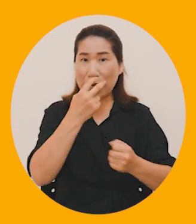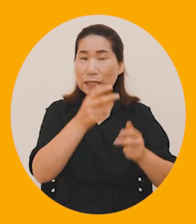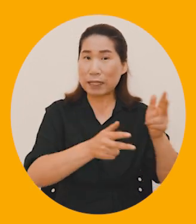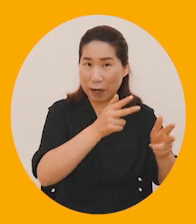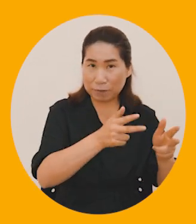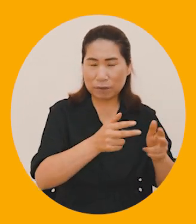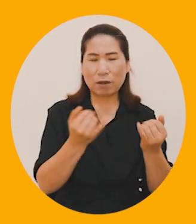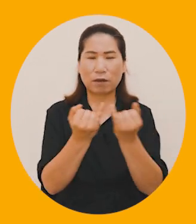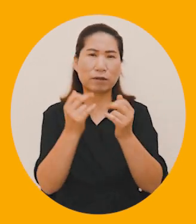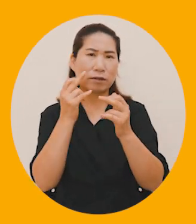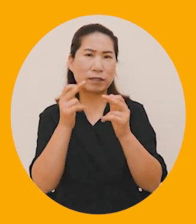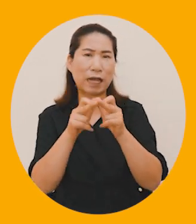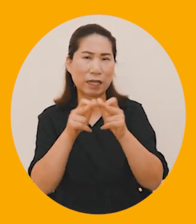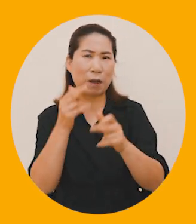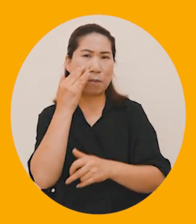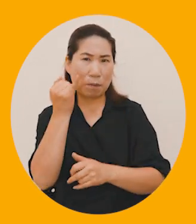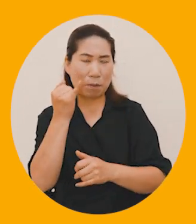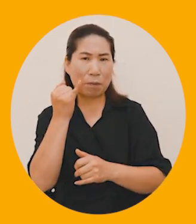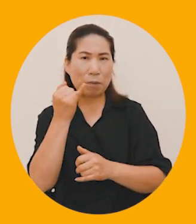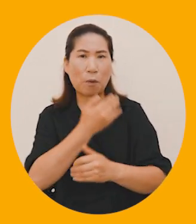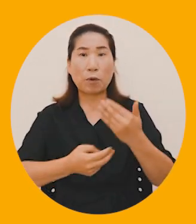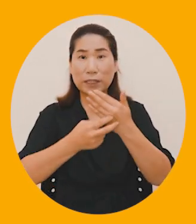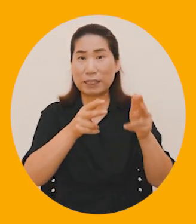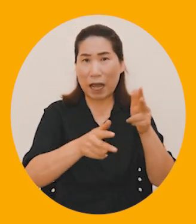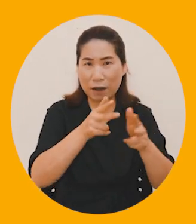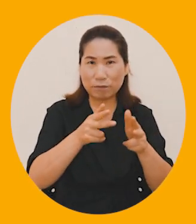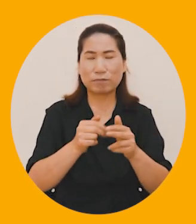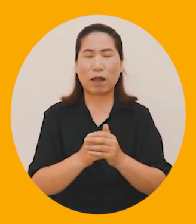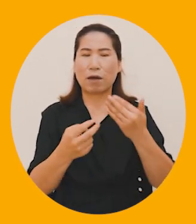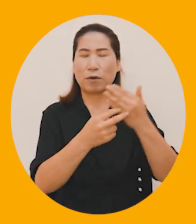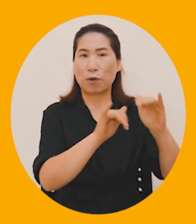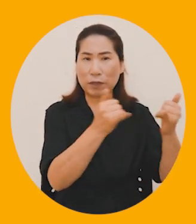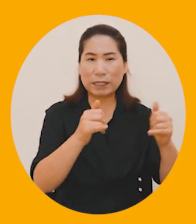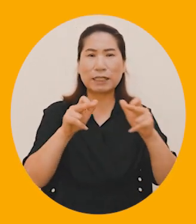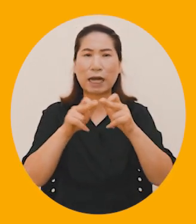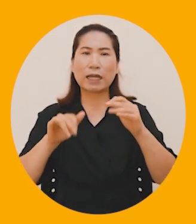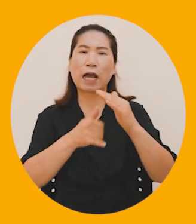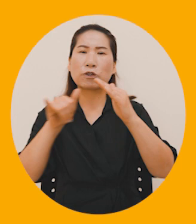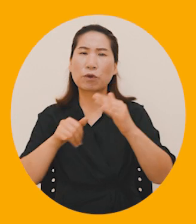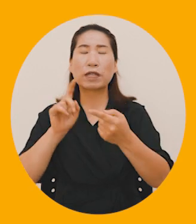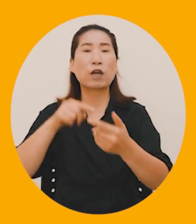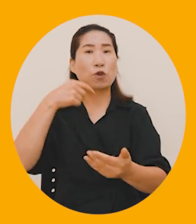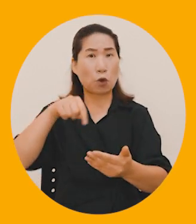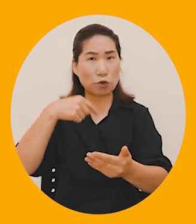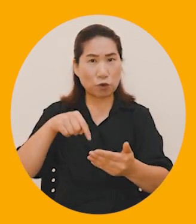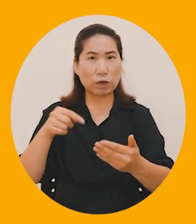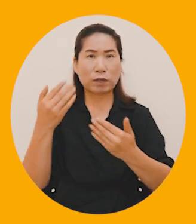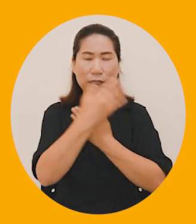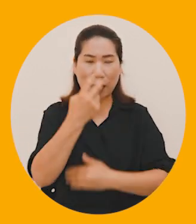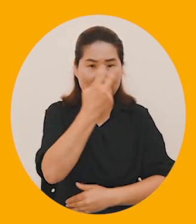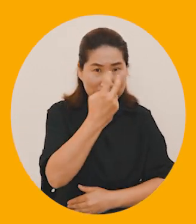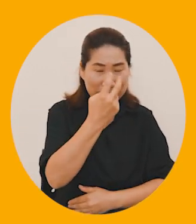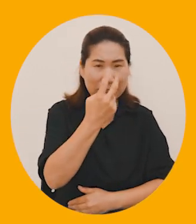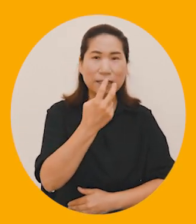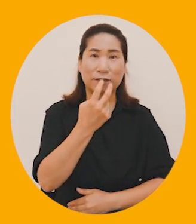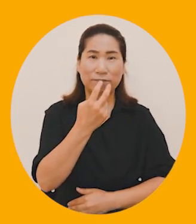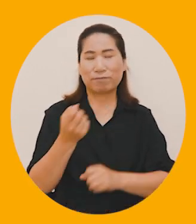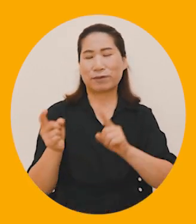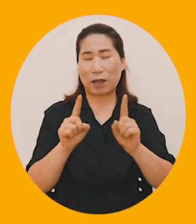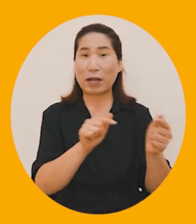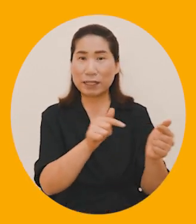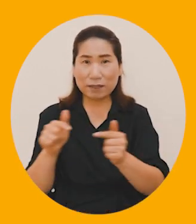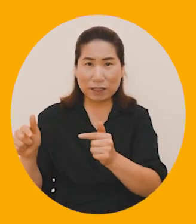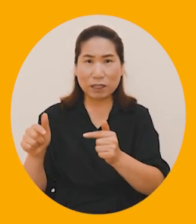사업, 여성장애인 모성보건사업, 보건의료 인력 및 장애인 가족에 대한 교육, 건강검진, 진료, 재활